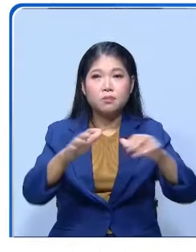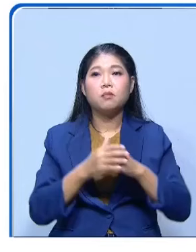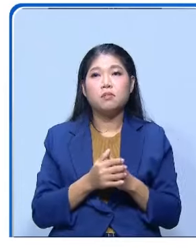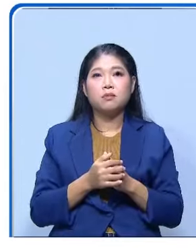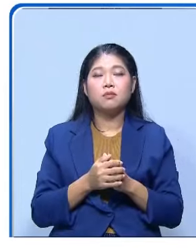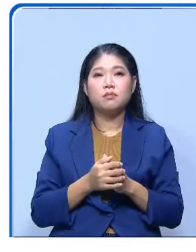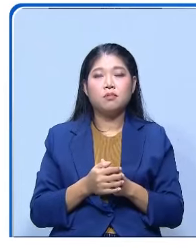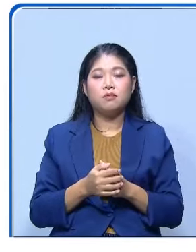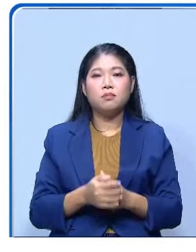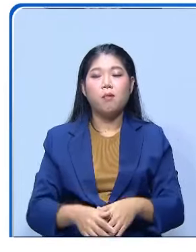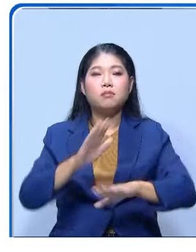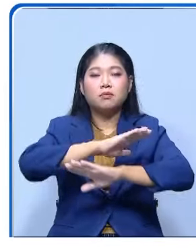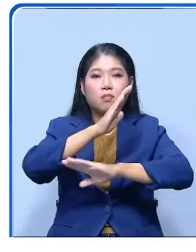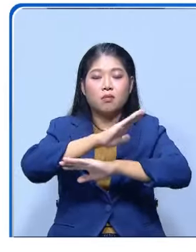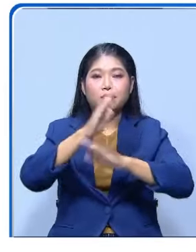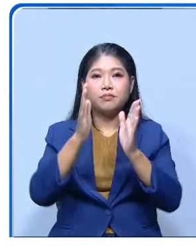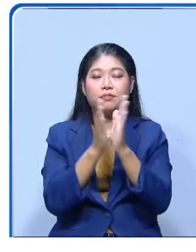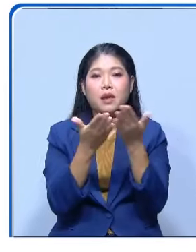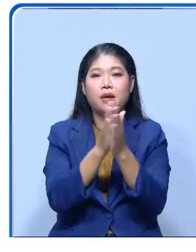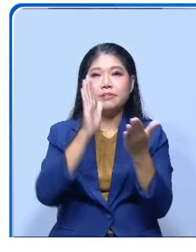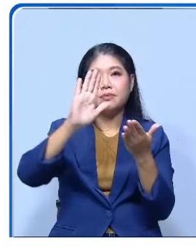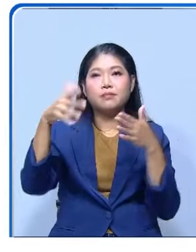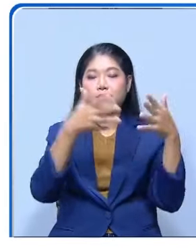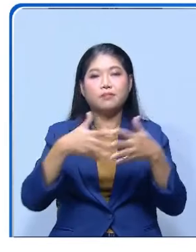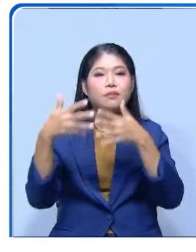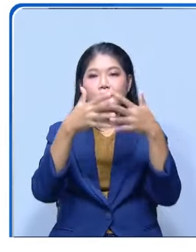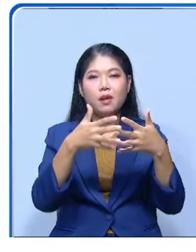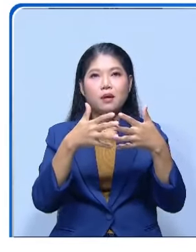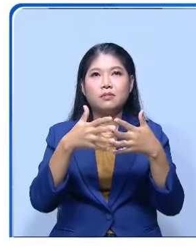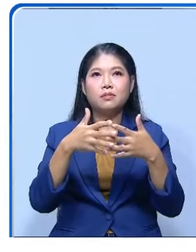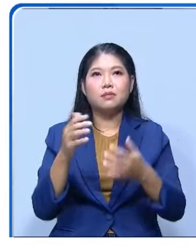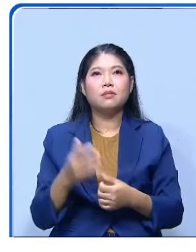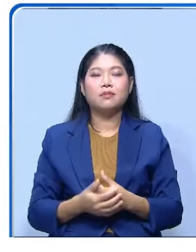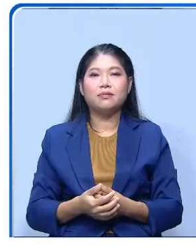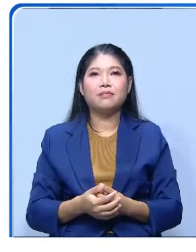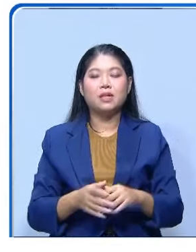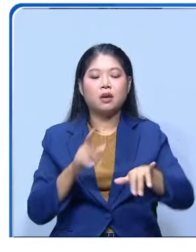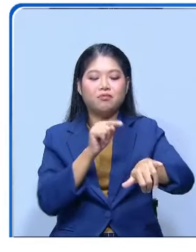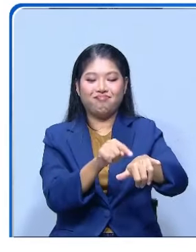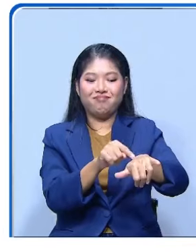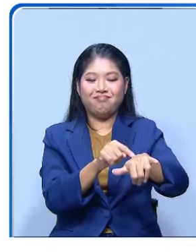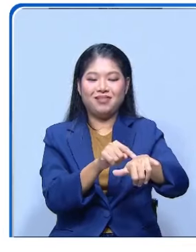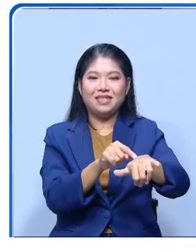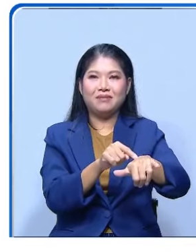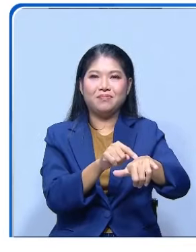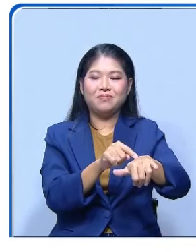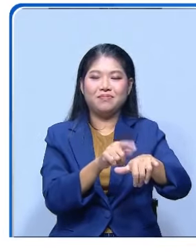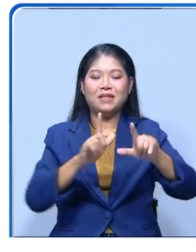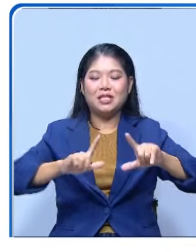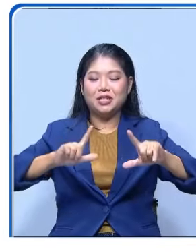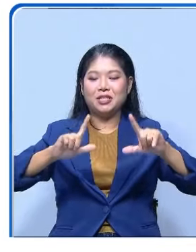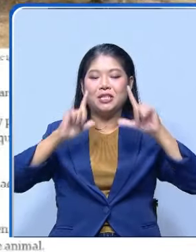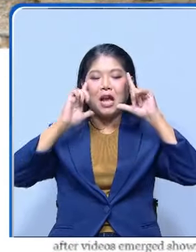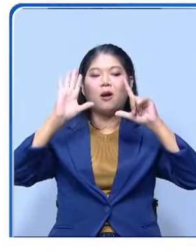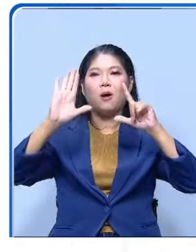นิตยสารชื่อดังของสหรัฐพาดหัวข่าวเลยนี่ยกให้เจ้าหมูเด้งเป็นไอคอนค่ะเป็นตำนานและเป็นปร